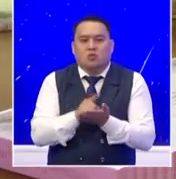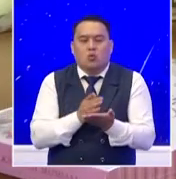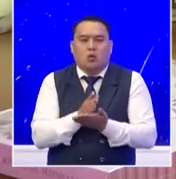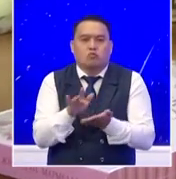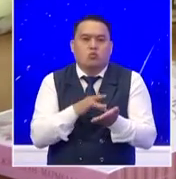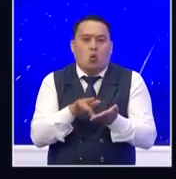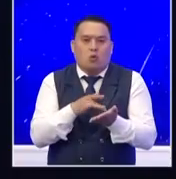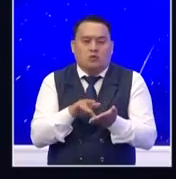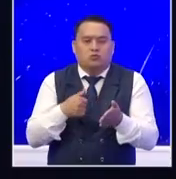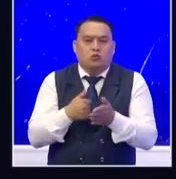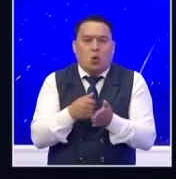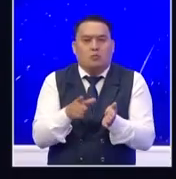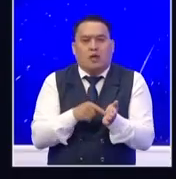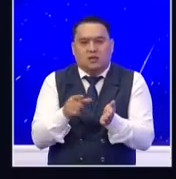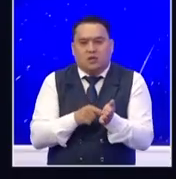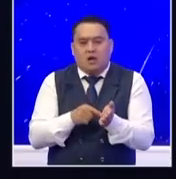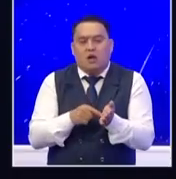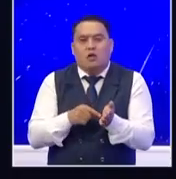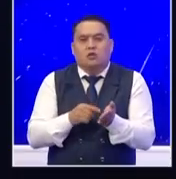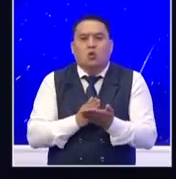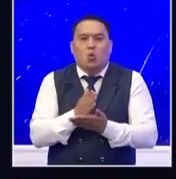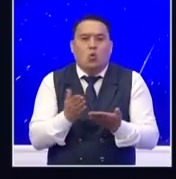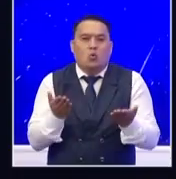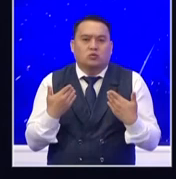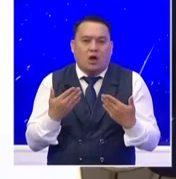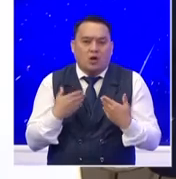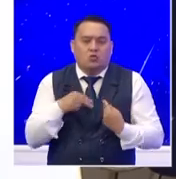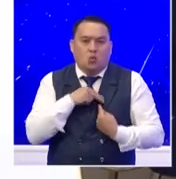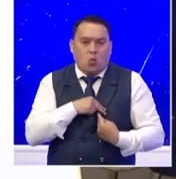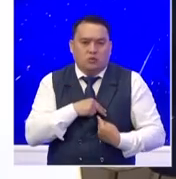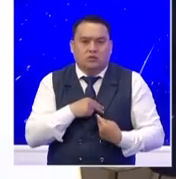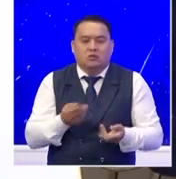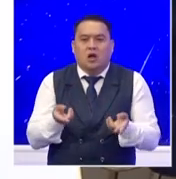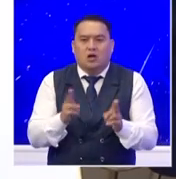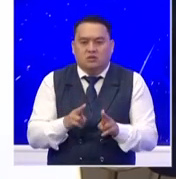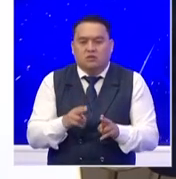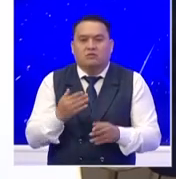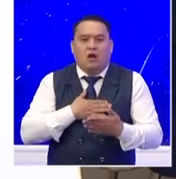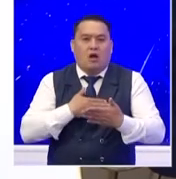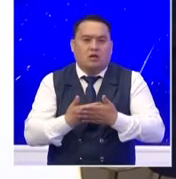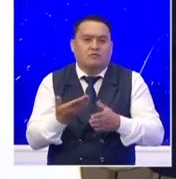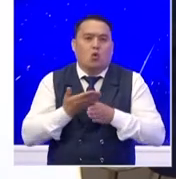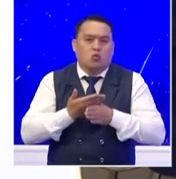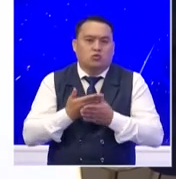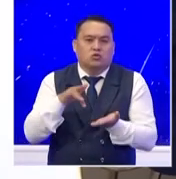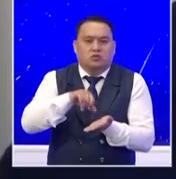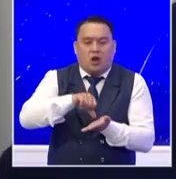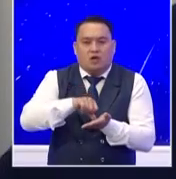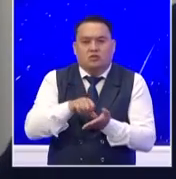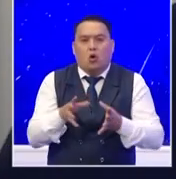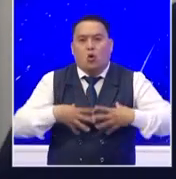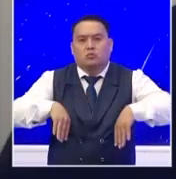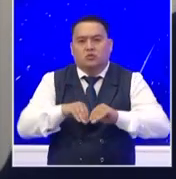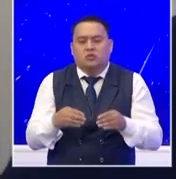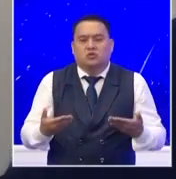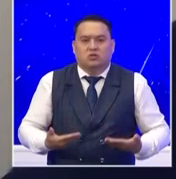бухгалтера вплоть до выхода на пенсию. Однако, будучи на заслуженном отдыхе, труженица тыла не осталась в стороне. Принимала активное участие как в общественной